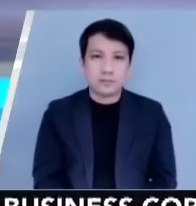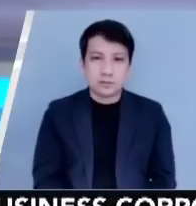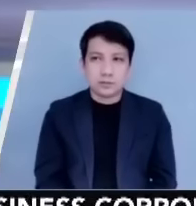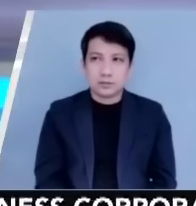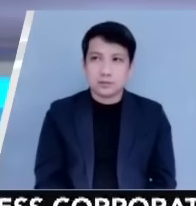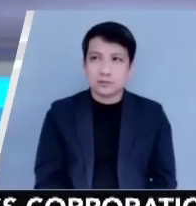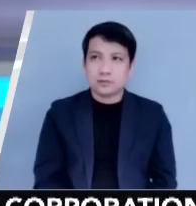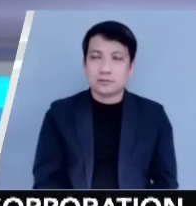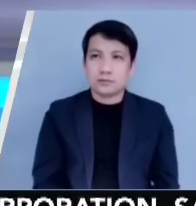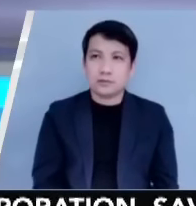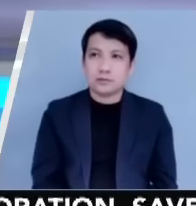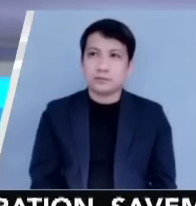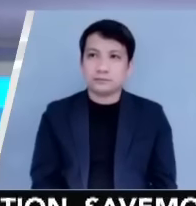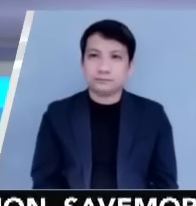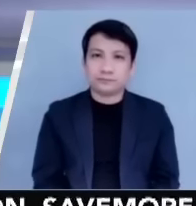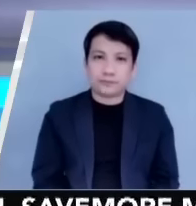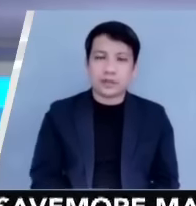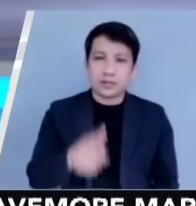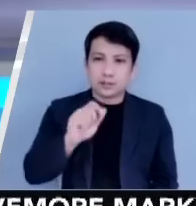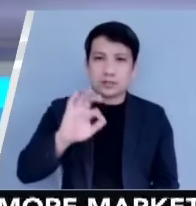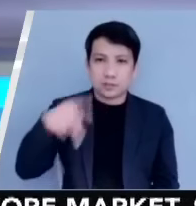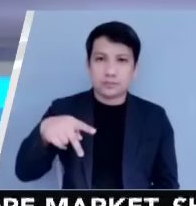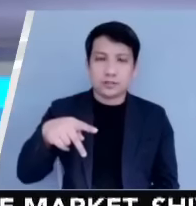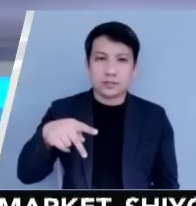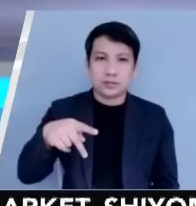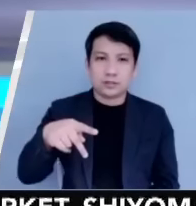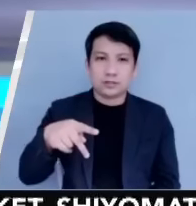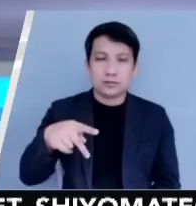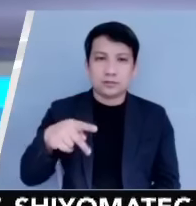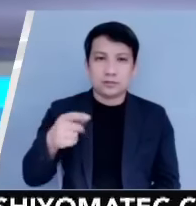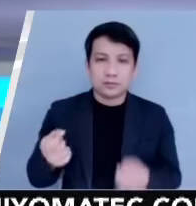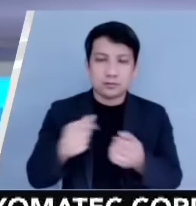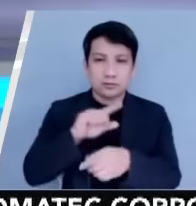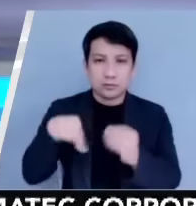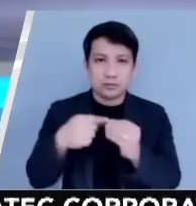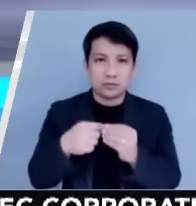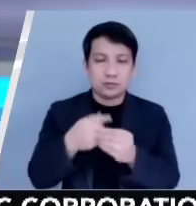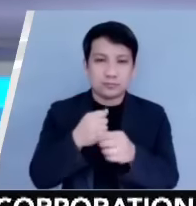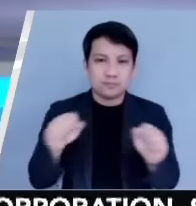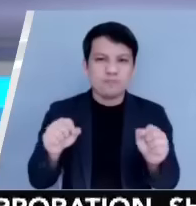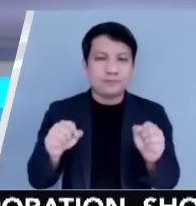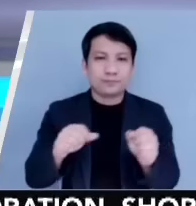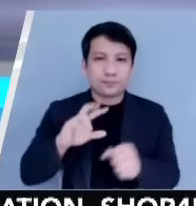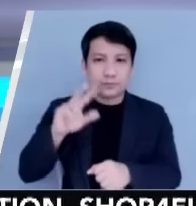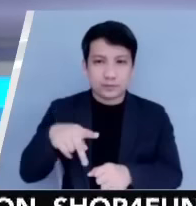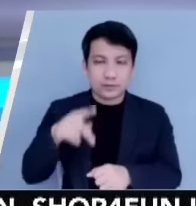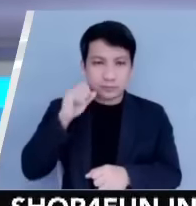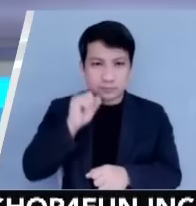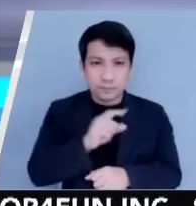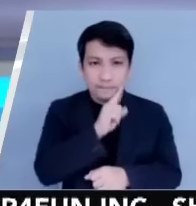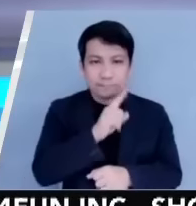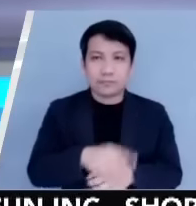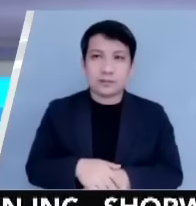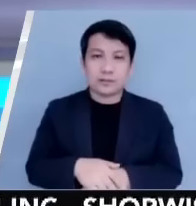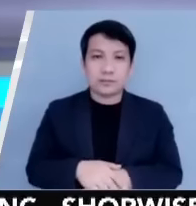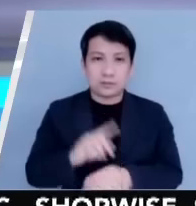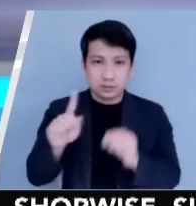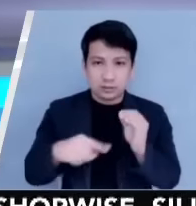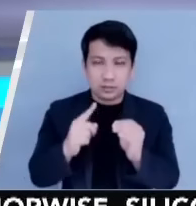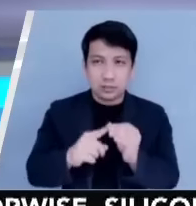inalis muna ng armed forces of the Philippines ang kanilang mga tauhan na bahagi ng security ni Vice President Sarah Duterte kabilang sa